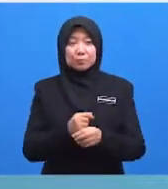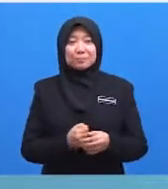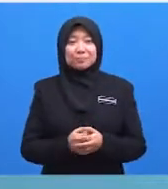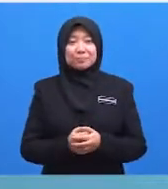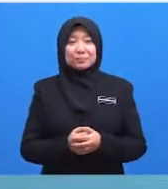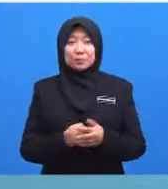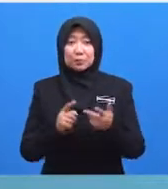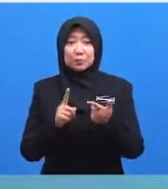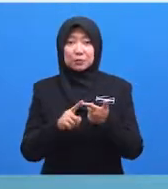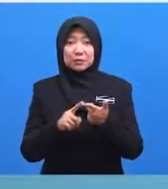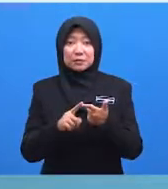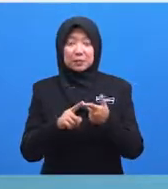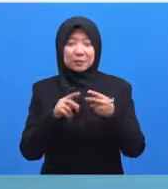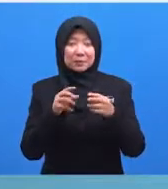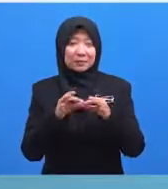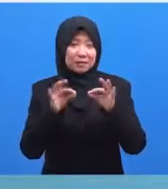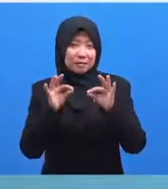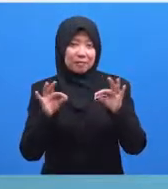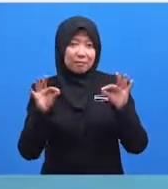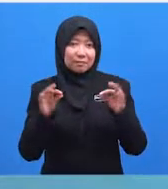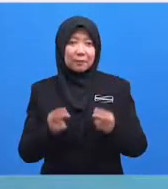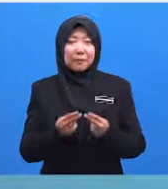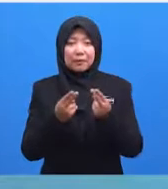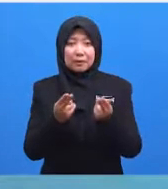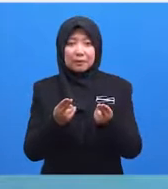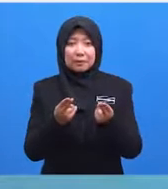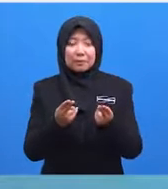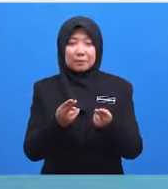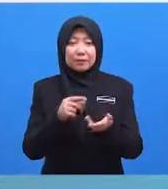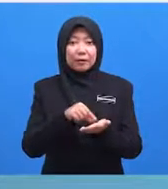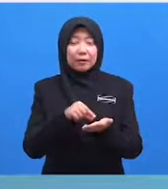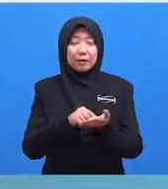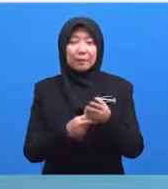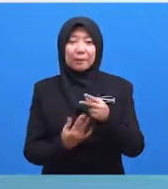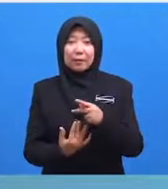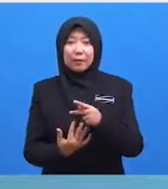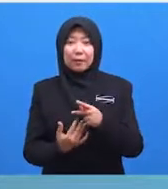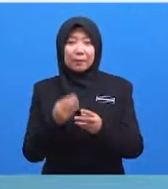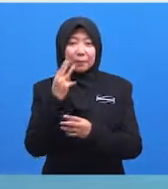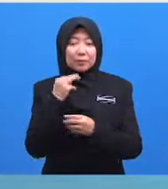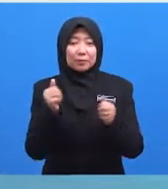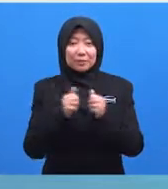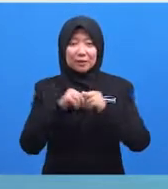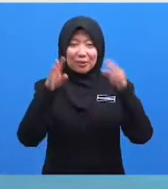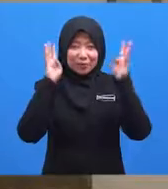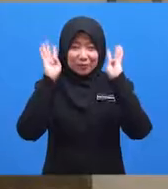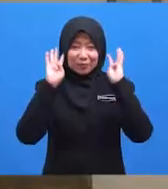Kedua, menghias dan menghidang ayam panggang madu dengan kreatif.